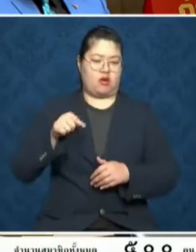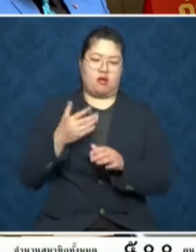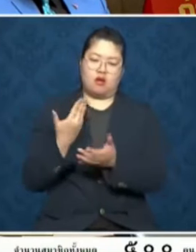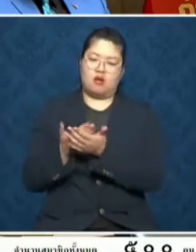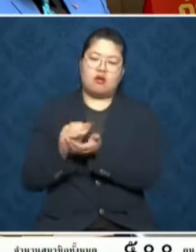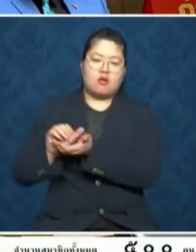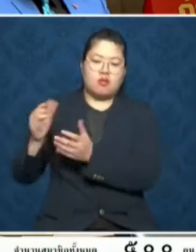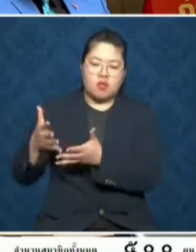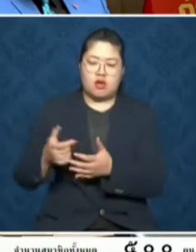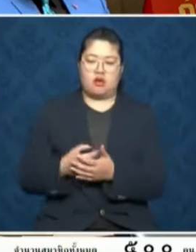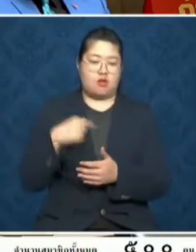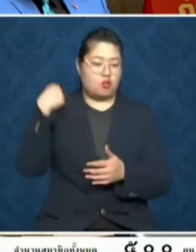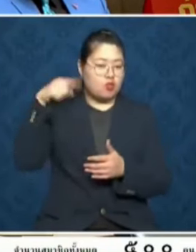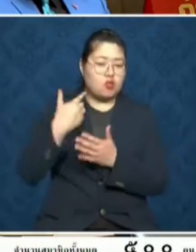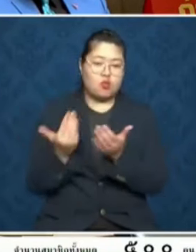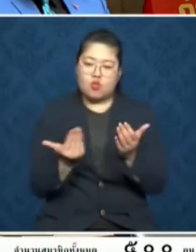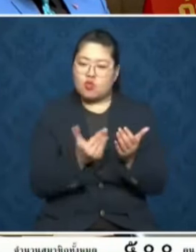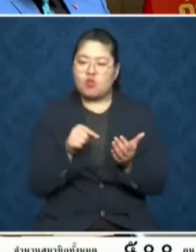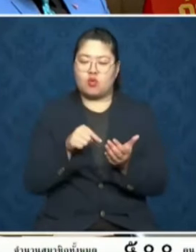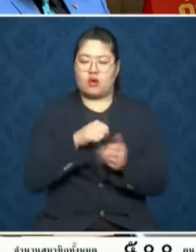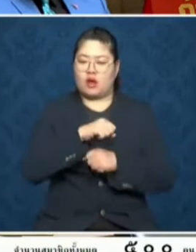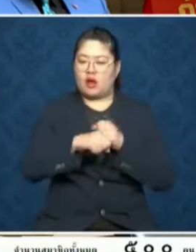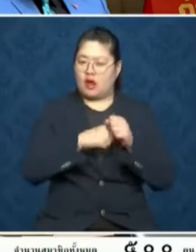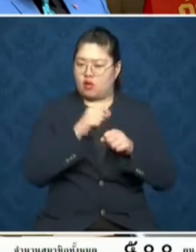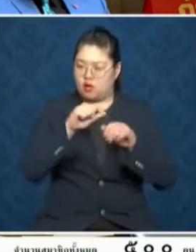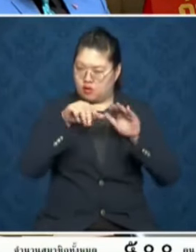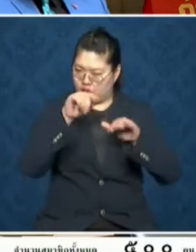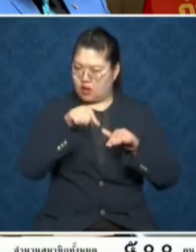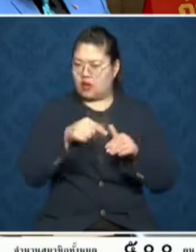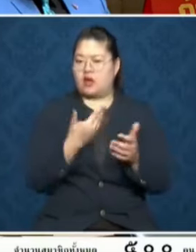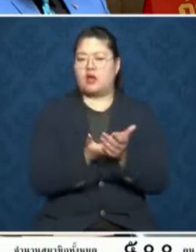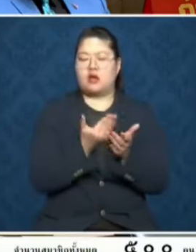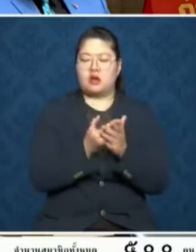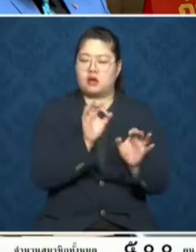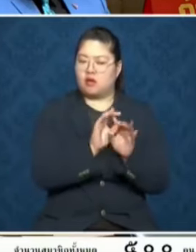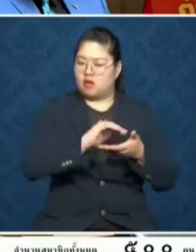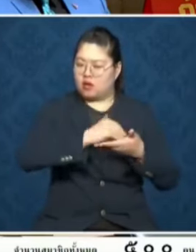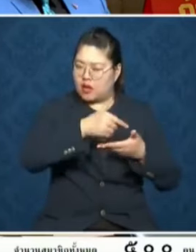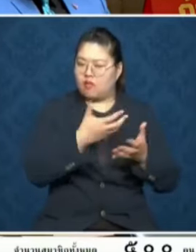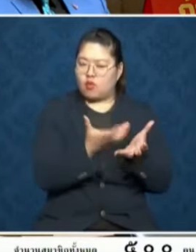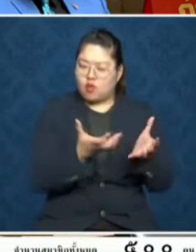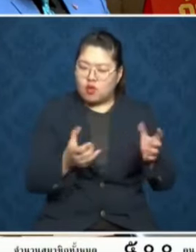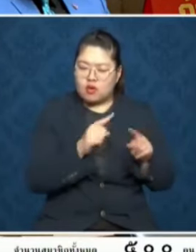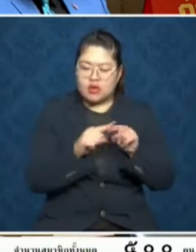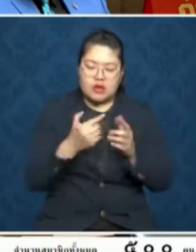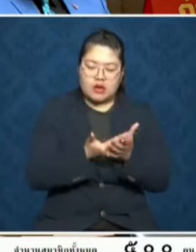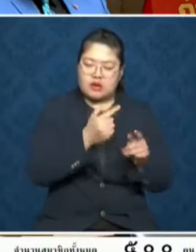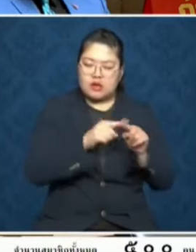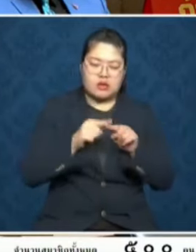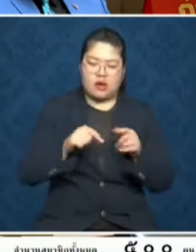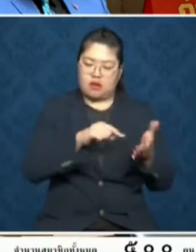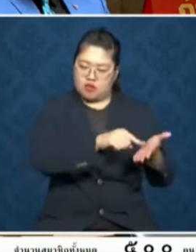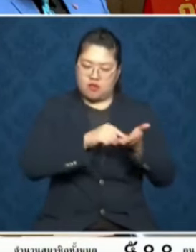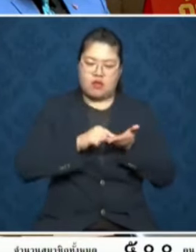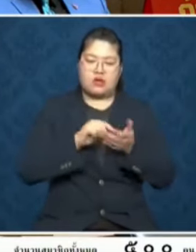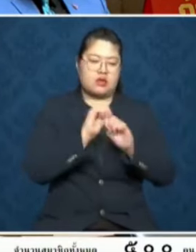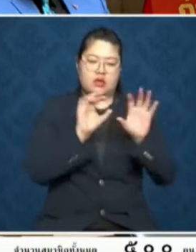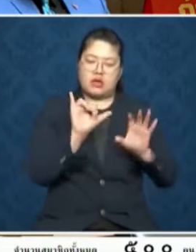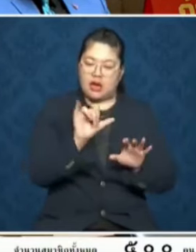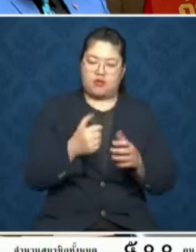ผู้บรรลุนิติภาวะแล้วก็ไม่ได้แจ้งบัญชีทรัพย์สินการแสดงบัญชีทรัพย์สินครั้งนี้จึงปรากฏแค่บัญชีของพลเอก